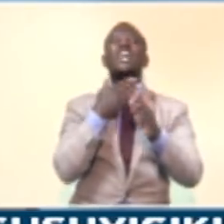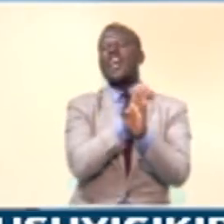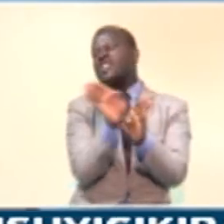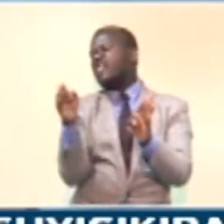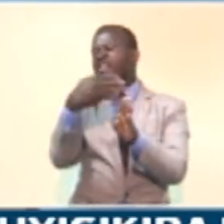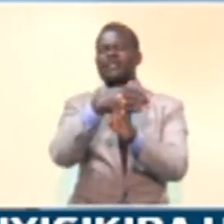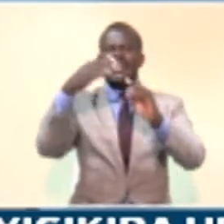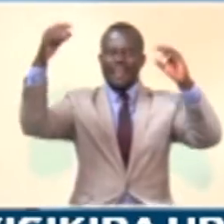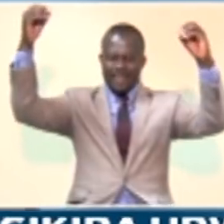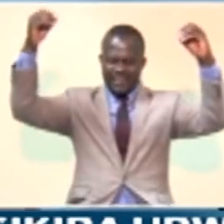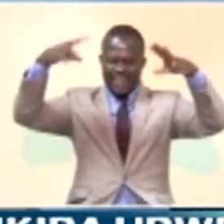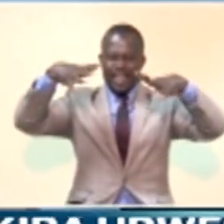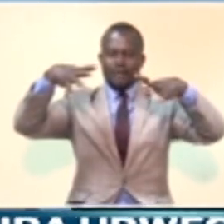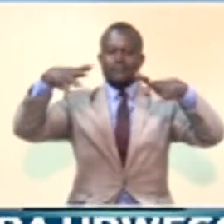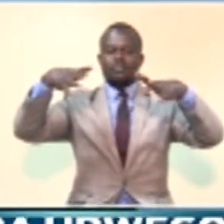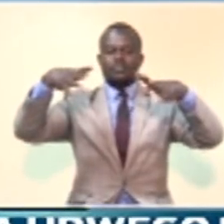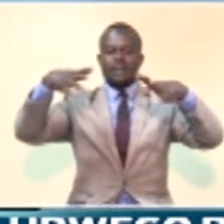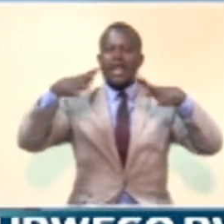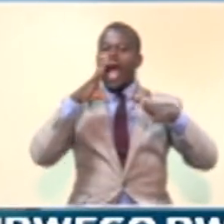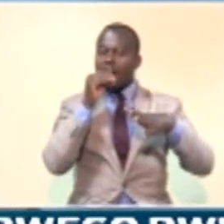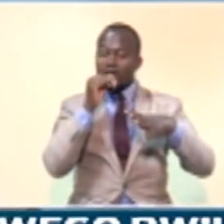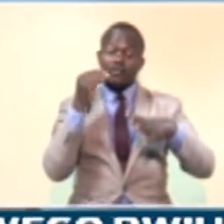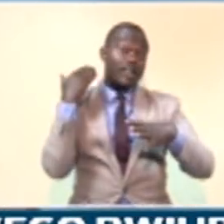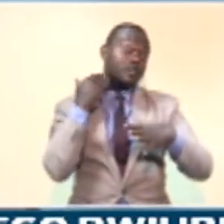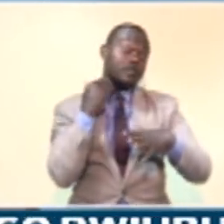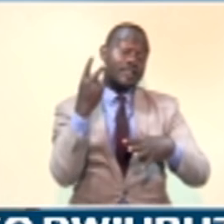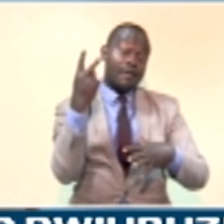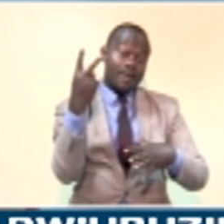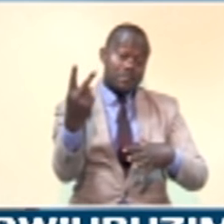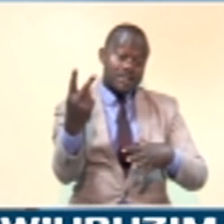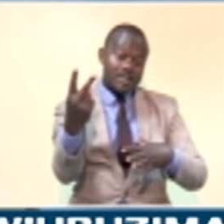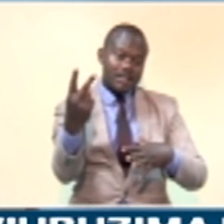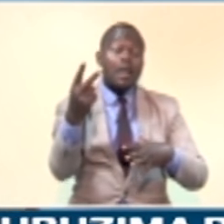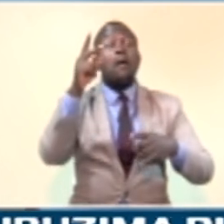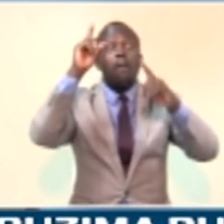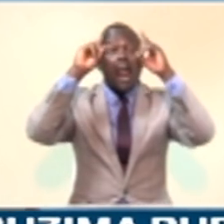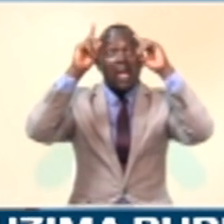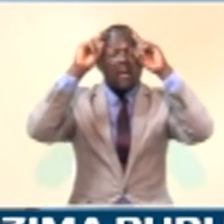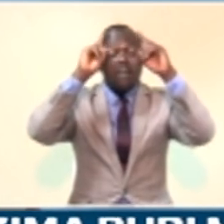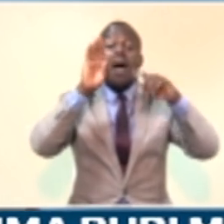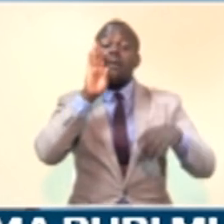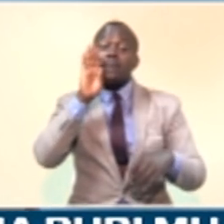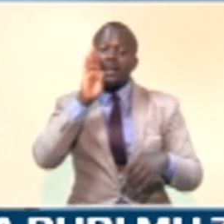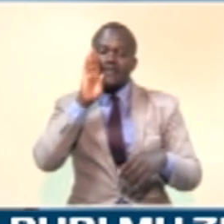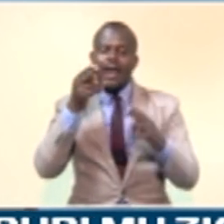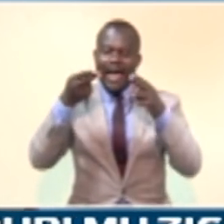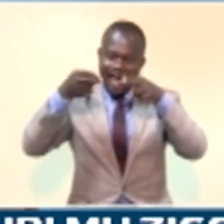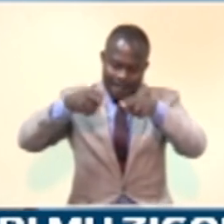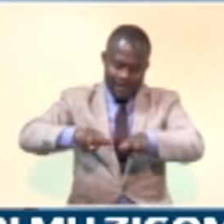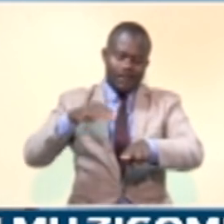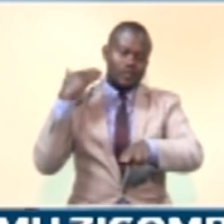ruhande. Ndatekereza ko abavuga genocide ebyiri bahimba amateka. Habayeho genocide